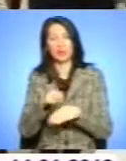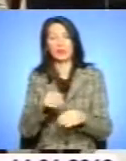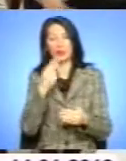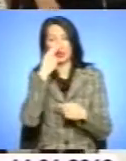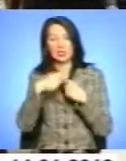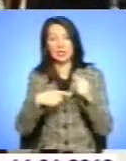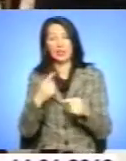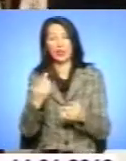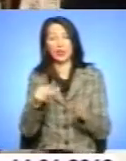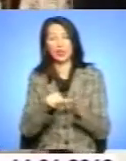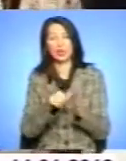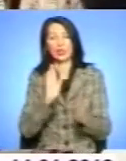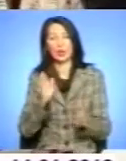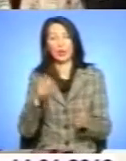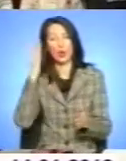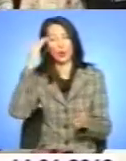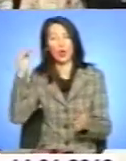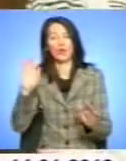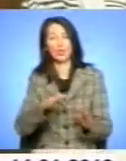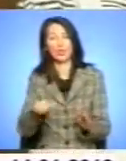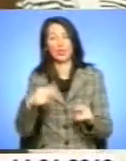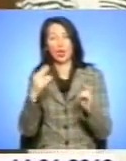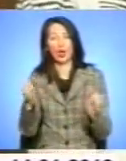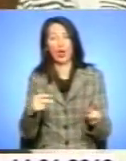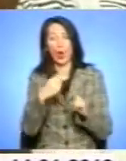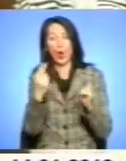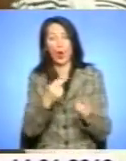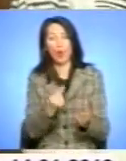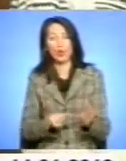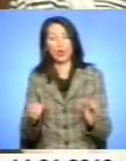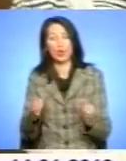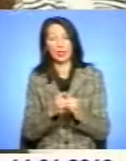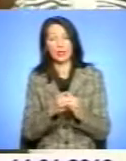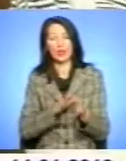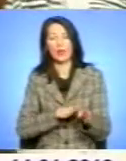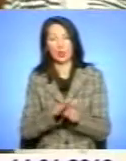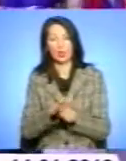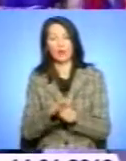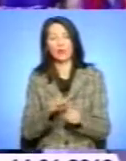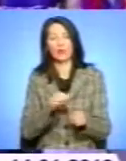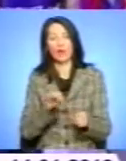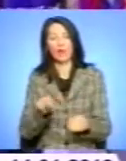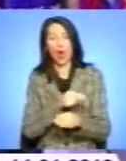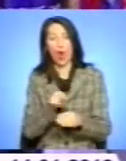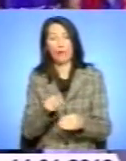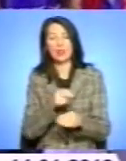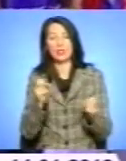його учасниками стали обдаровані діти, художні колективи та виконавці зі спеціалізованих шкіл,